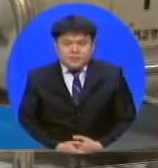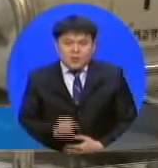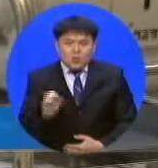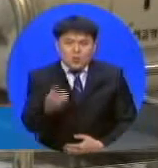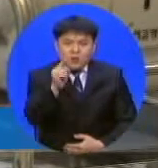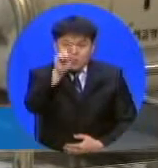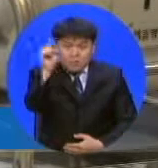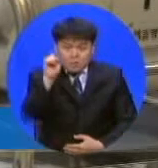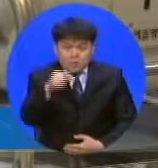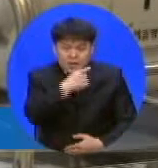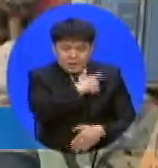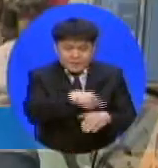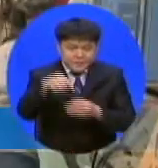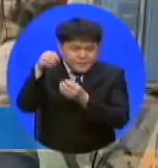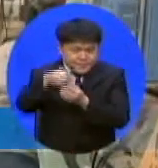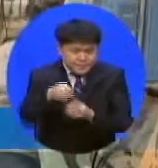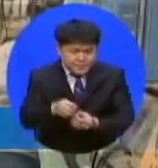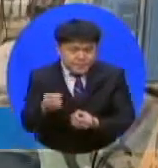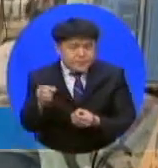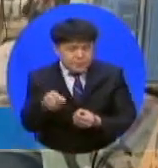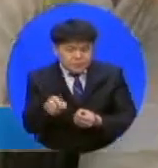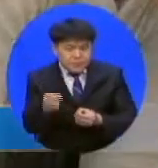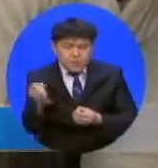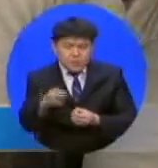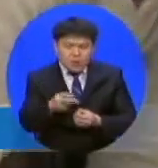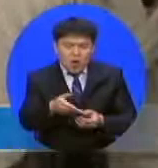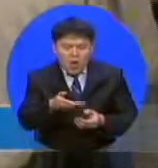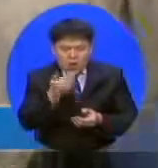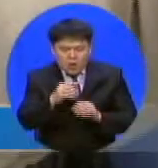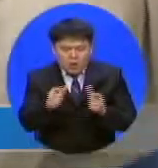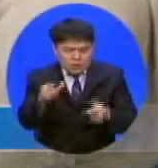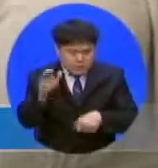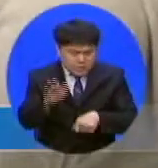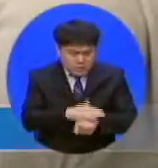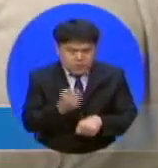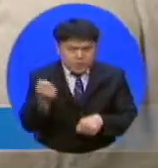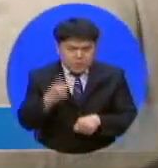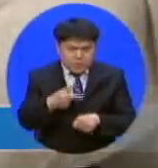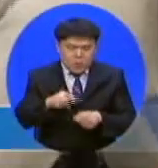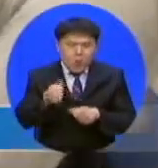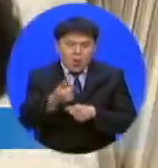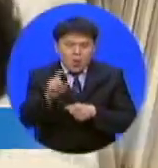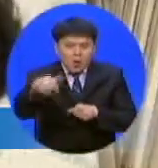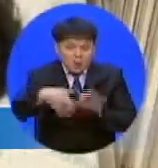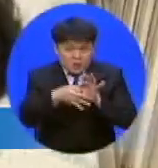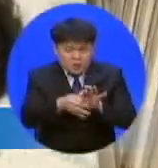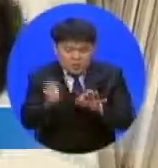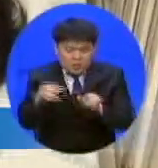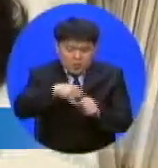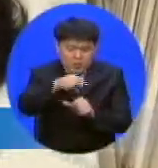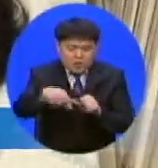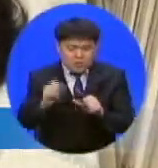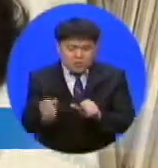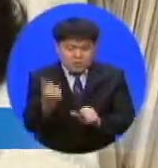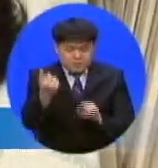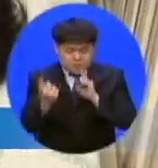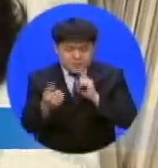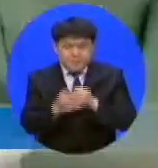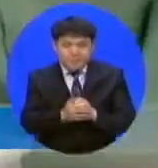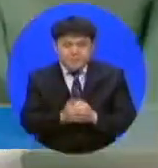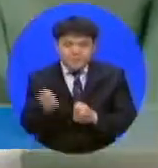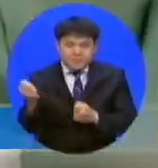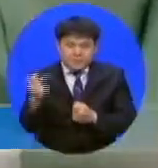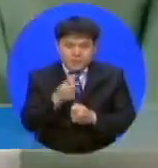원인은 크게 유전적 요인과 기형을 발생시키는 물질에 의한 요인, 그리고 여러 가지 환경적 요인에 의해 나타납니다.